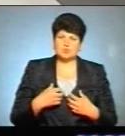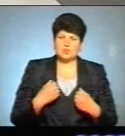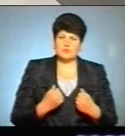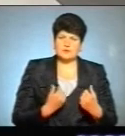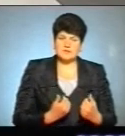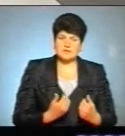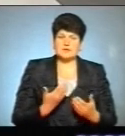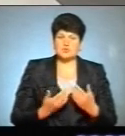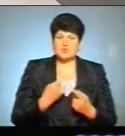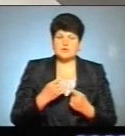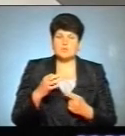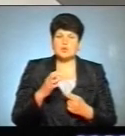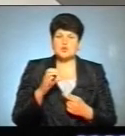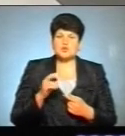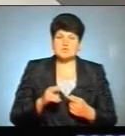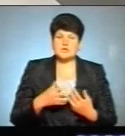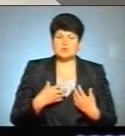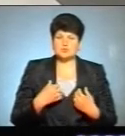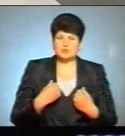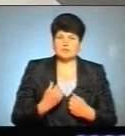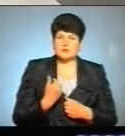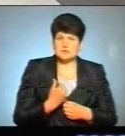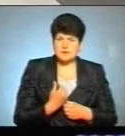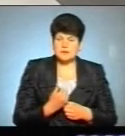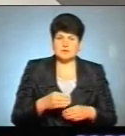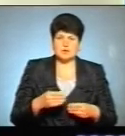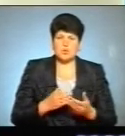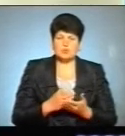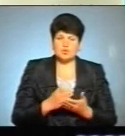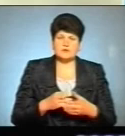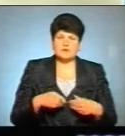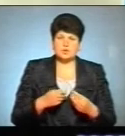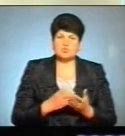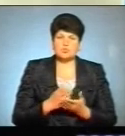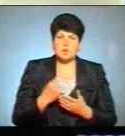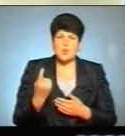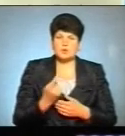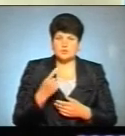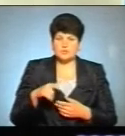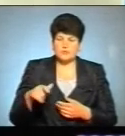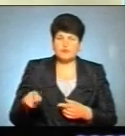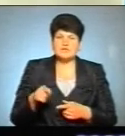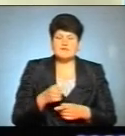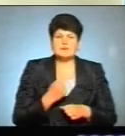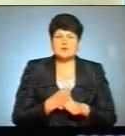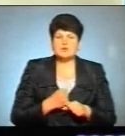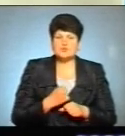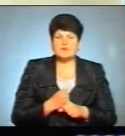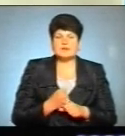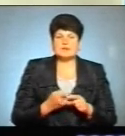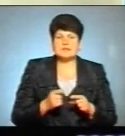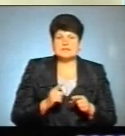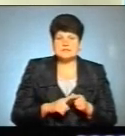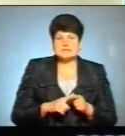говоримо про соціальних робітників, які обслуговують і надають послуги одиноким громадянам, то ми відпрацювали такий алгоритм